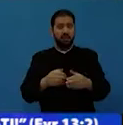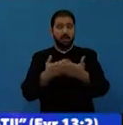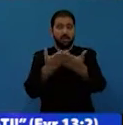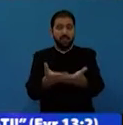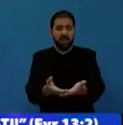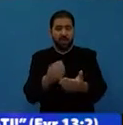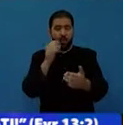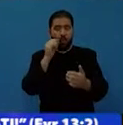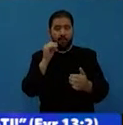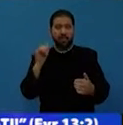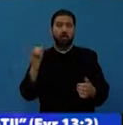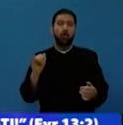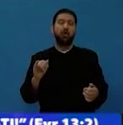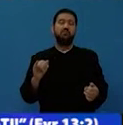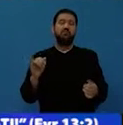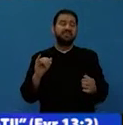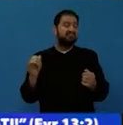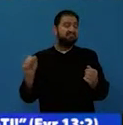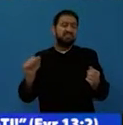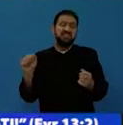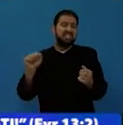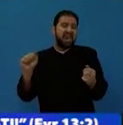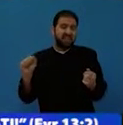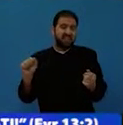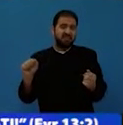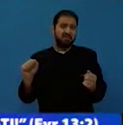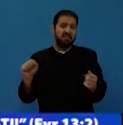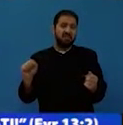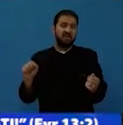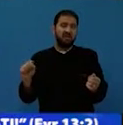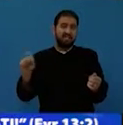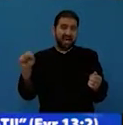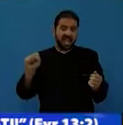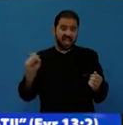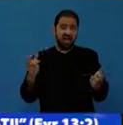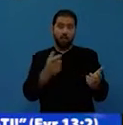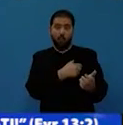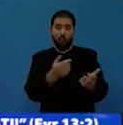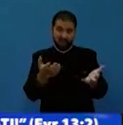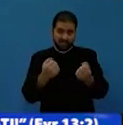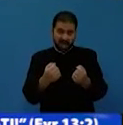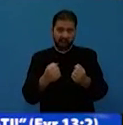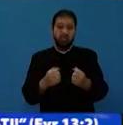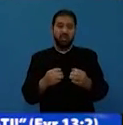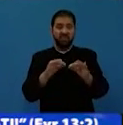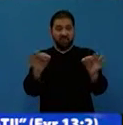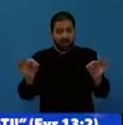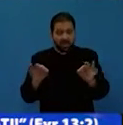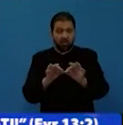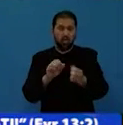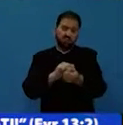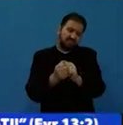primirea străinilor, da, poate să aducă familiilor respective sau persoanelor